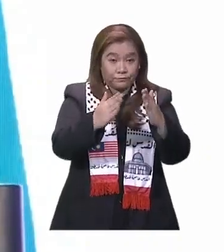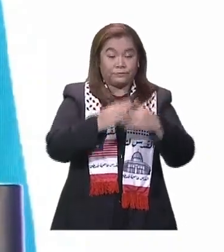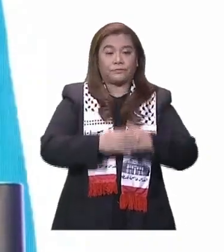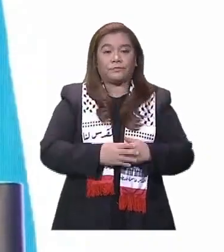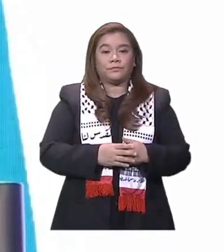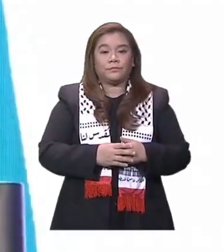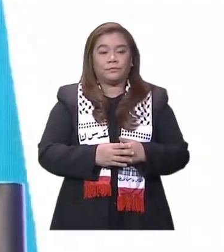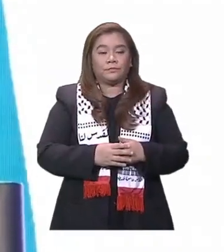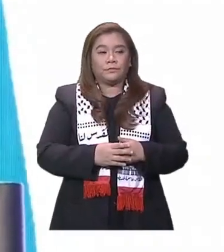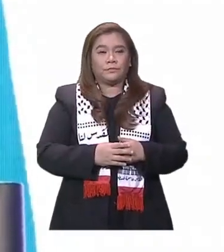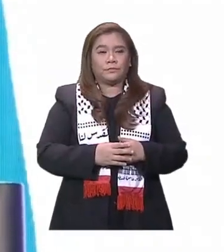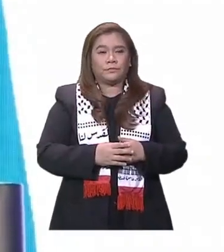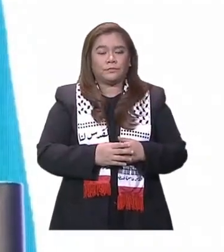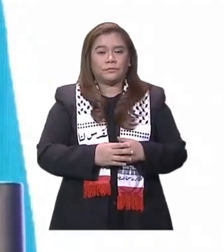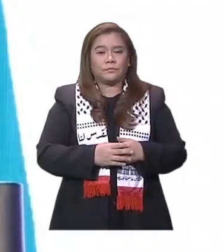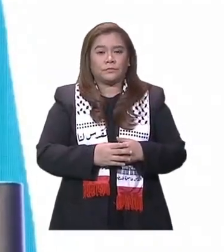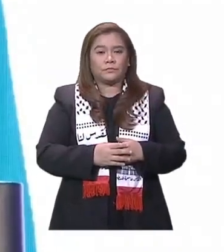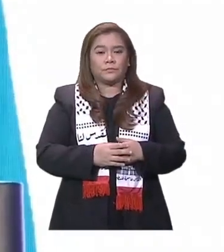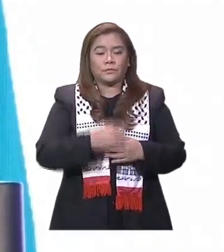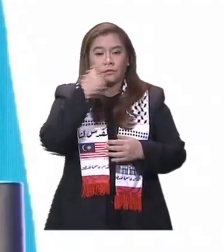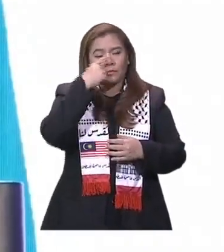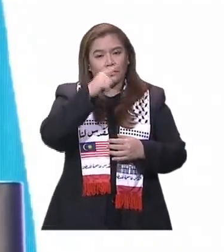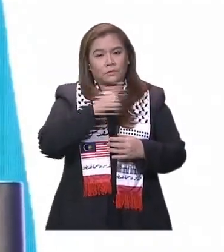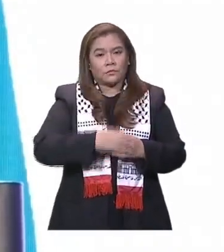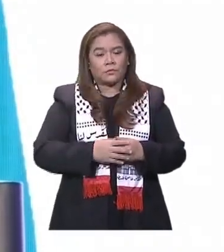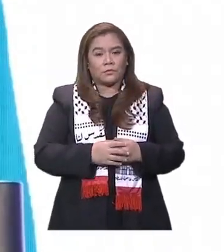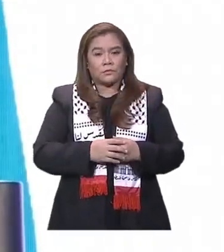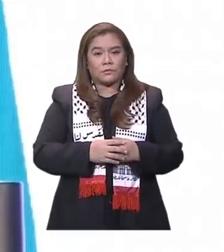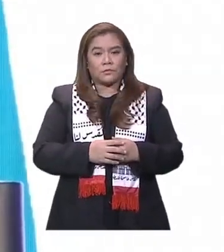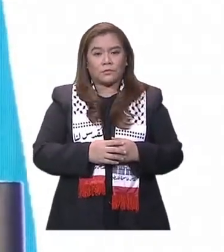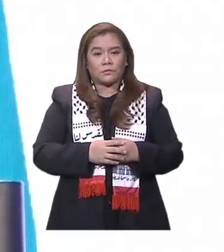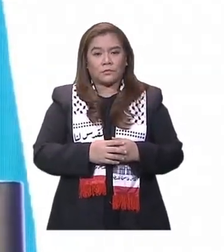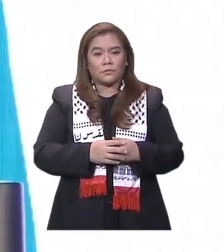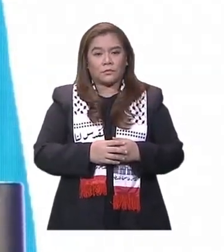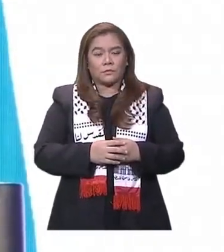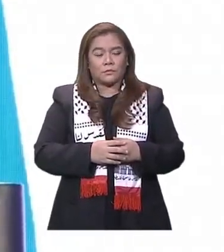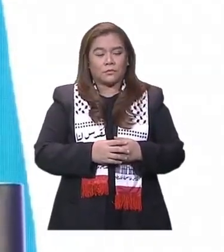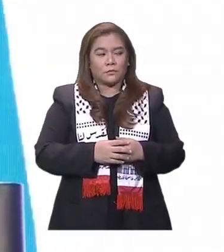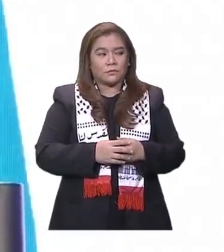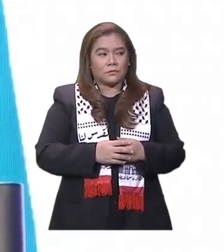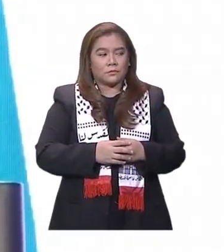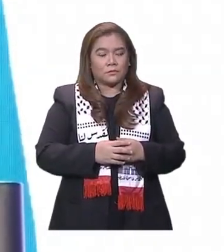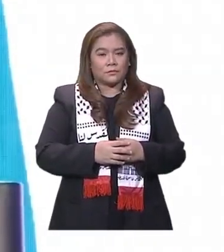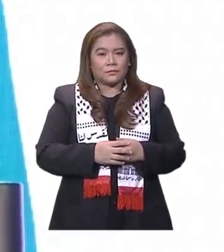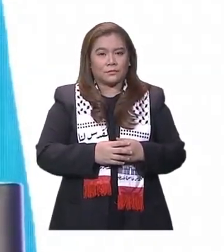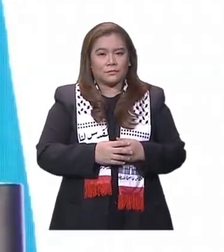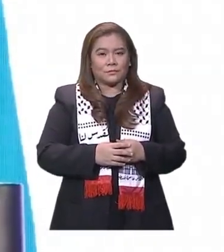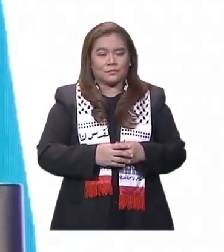you can hear it, because for sure that we are not sitting on our laurels.